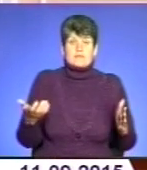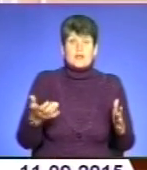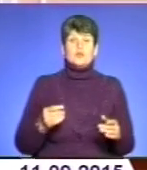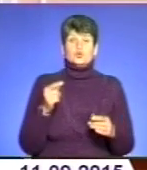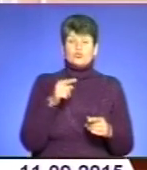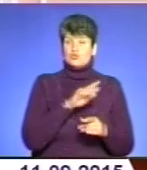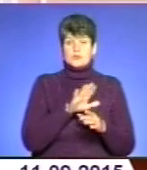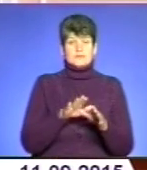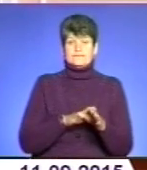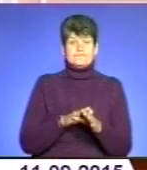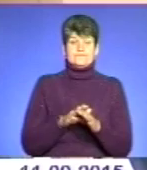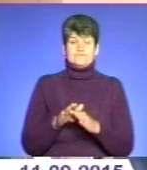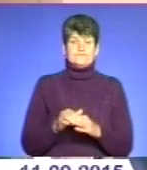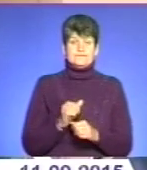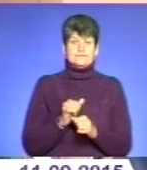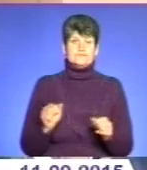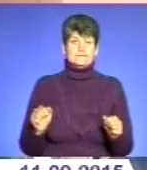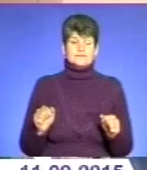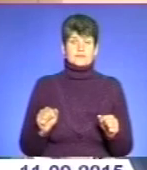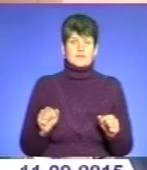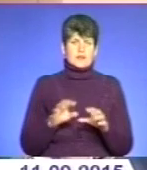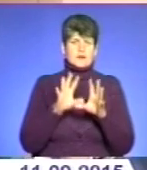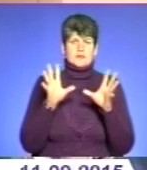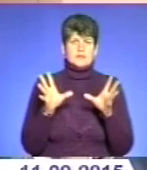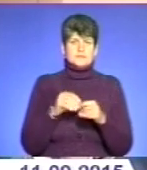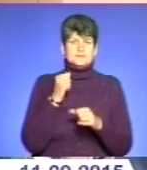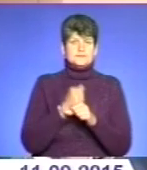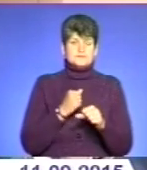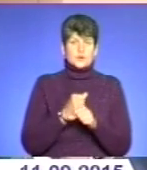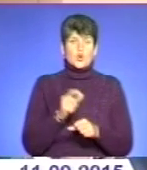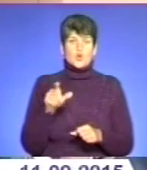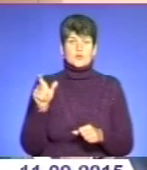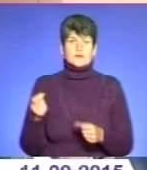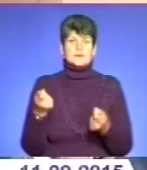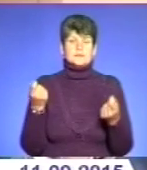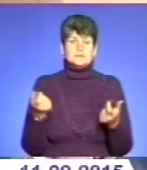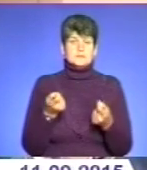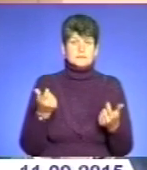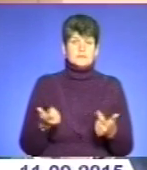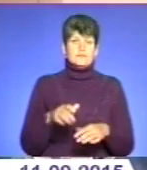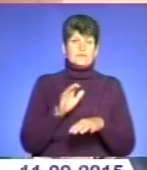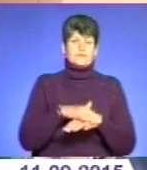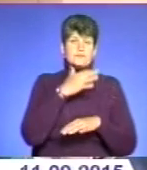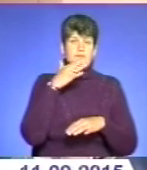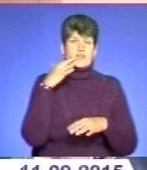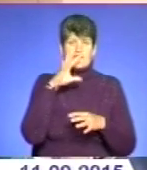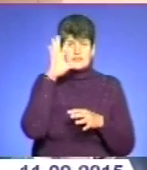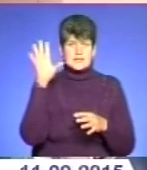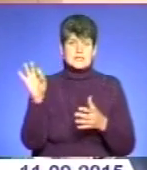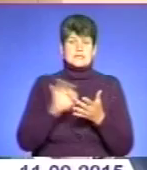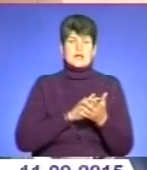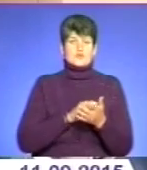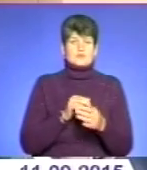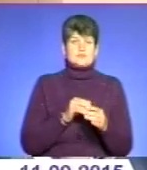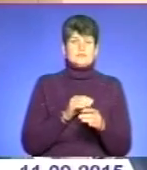не справляються. Трудоємкий процес. Людей небагато, а фактів багато. Всіх зараз не викорінеш, але ми